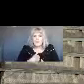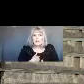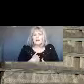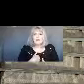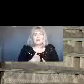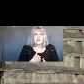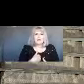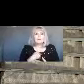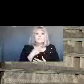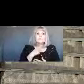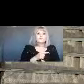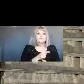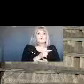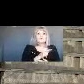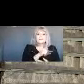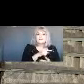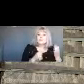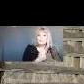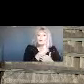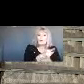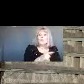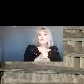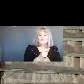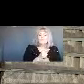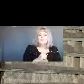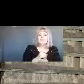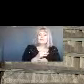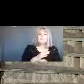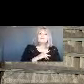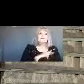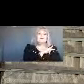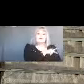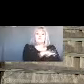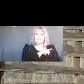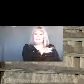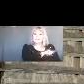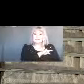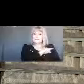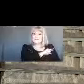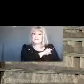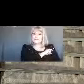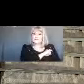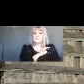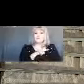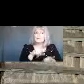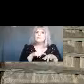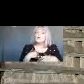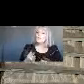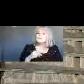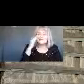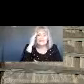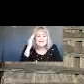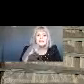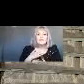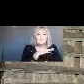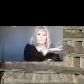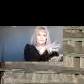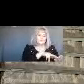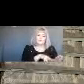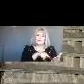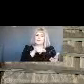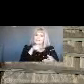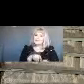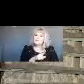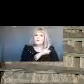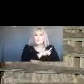vir my baie keer asof so iets gebeur het met gelowiges. Ons ken nie ons story nie en